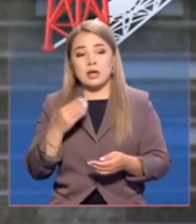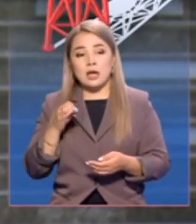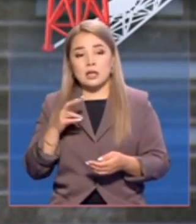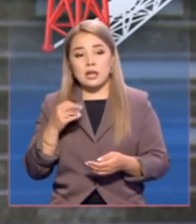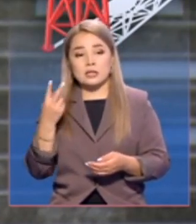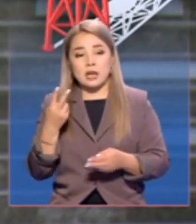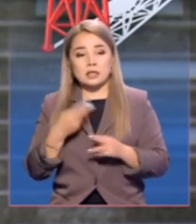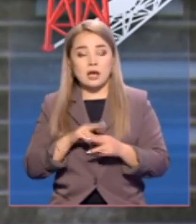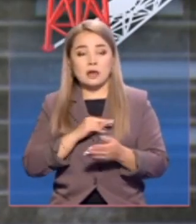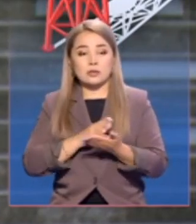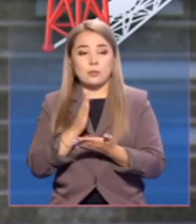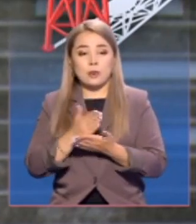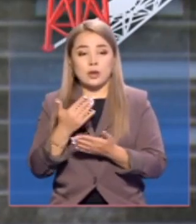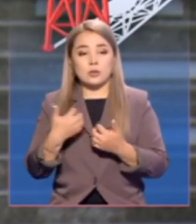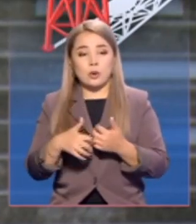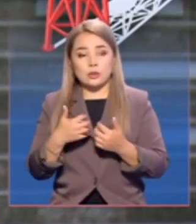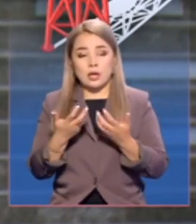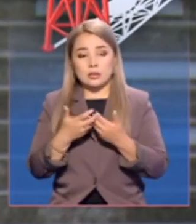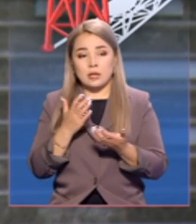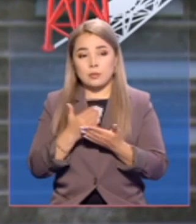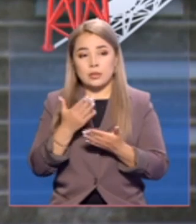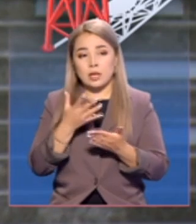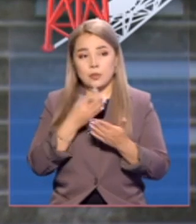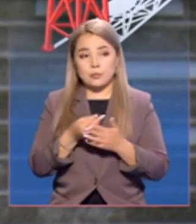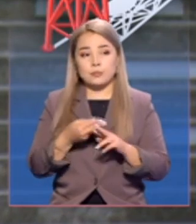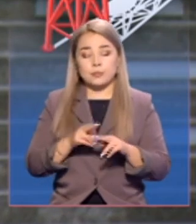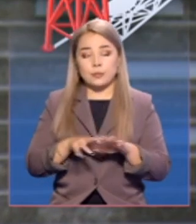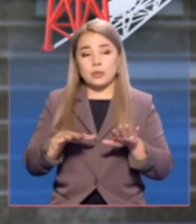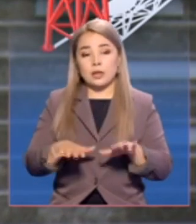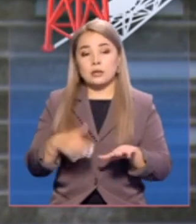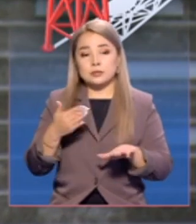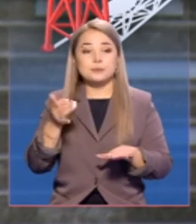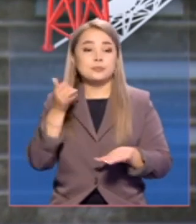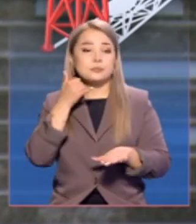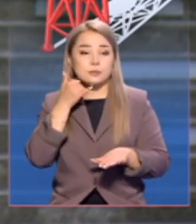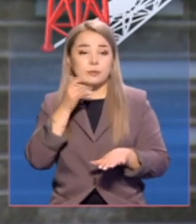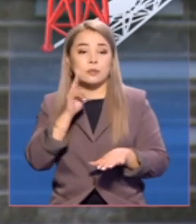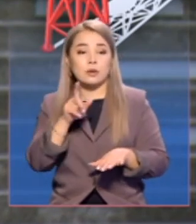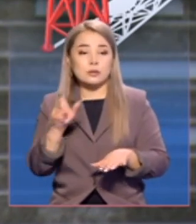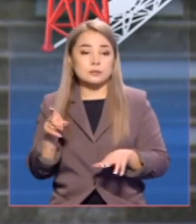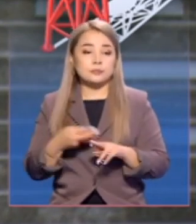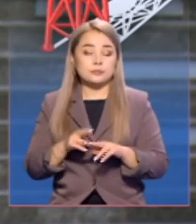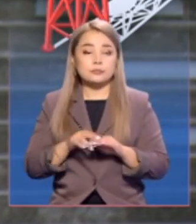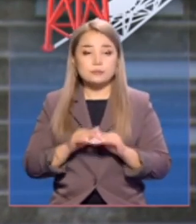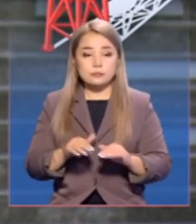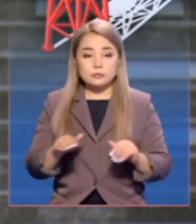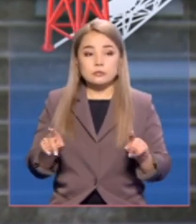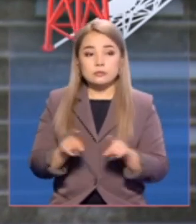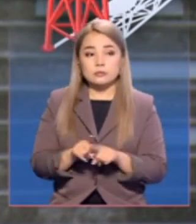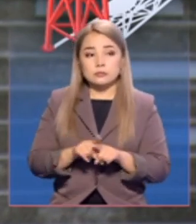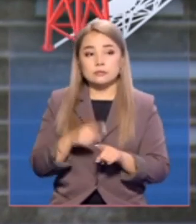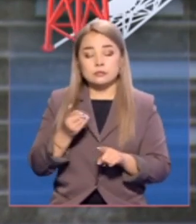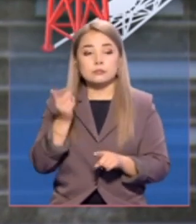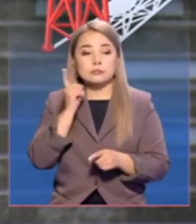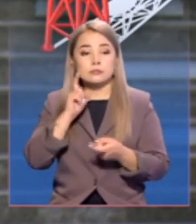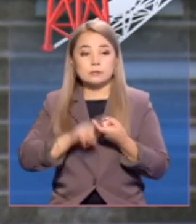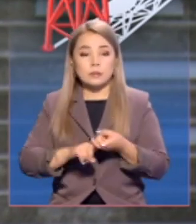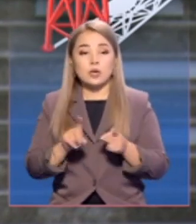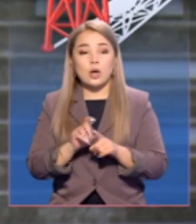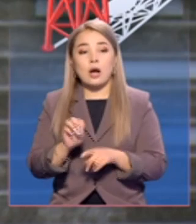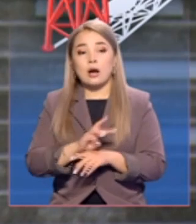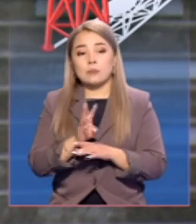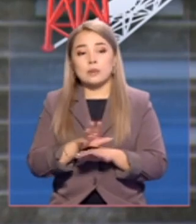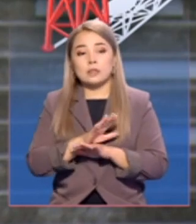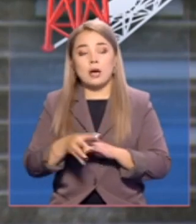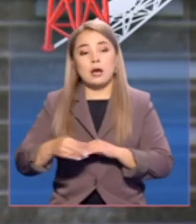мүмкін. Бұл орташа есеп. Себебі біз бұл жерде телефон ұстамайтын адамдарды, балаларды және ұялы байланыспен